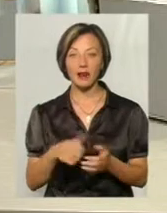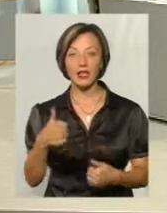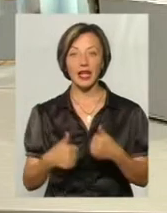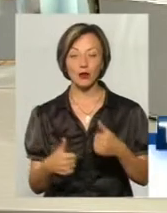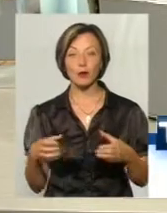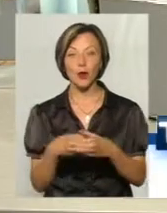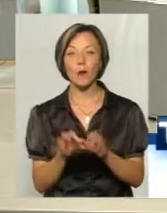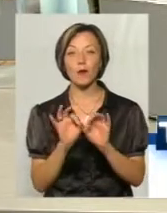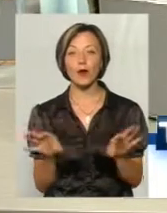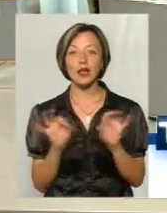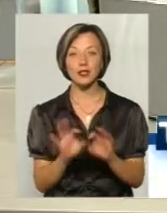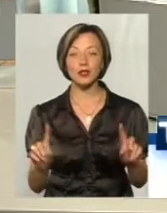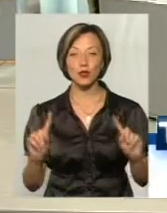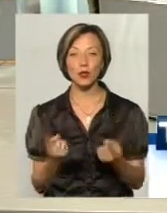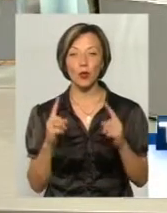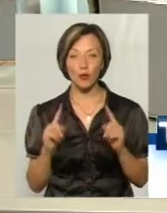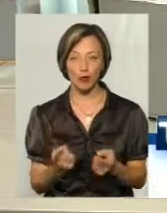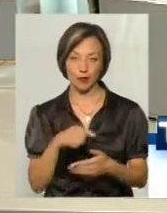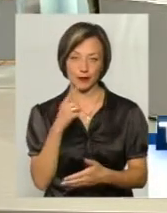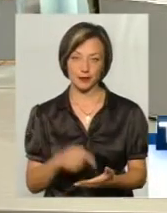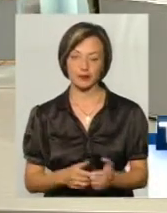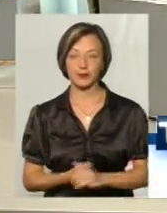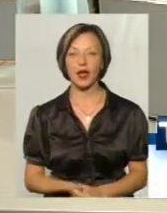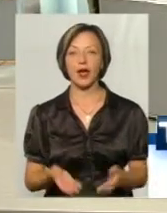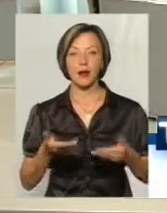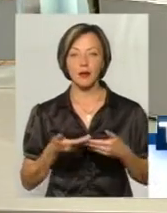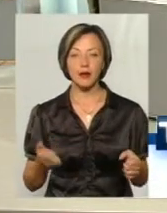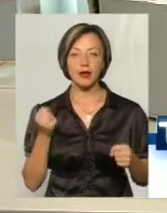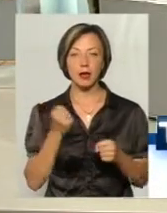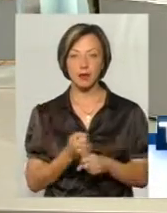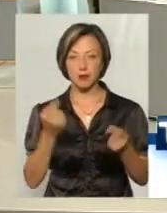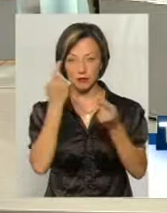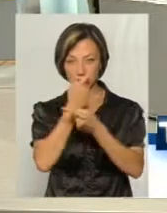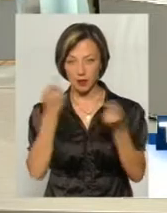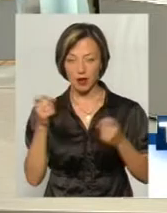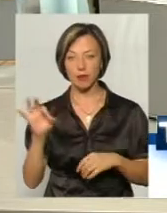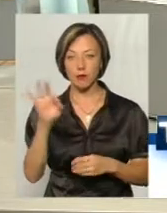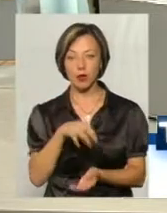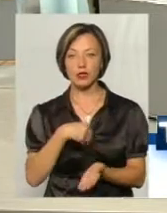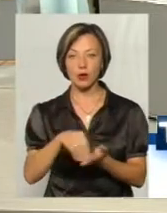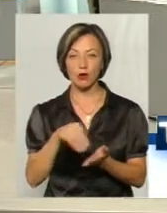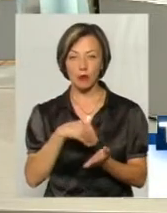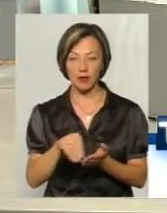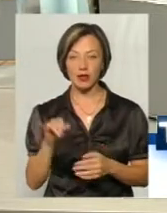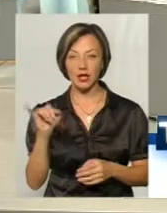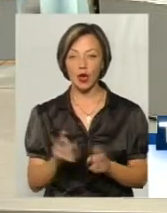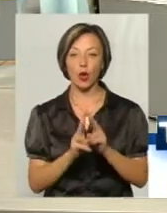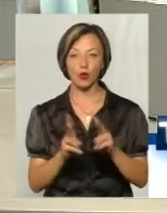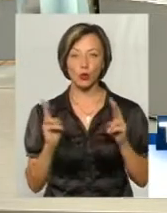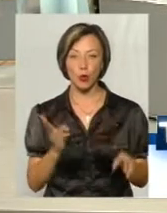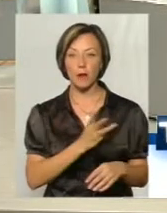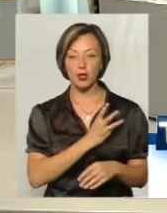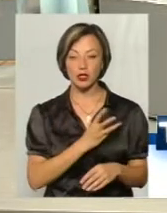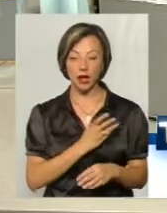комітету. Поясніть, чому? Значить, ми робимо об'яви про закупівлю, і хто бажає